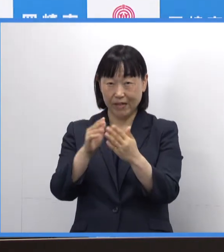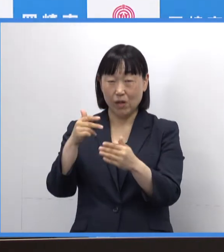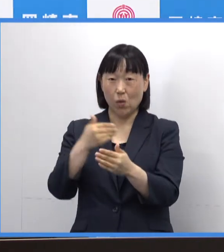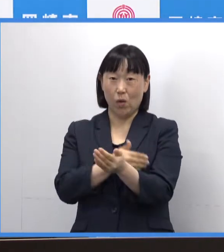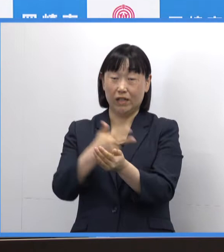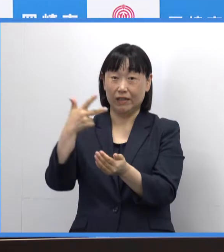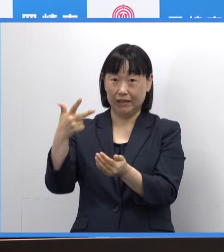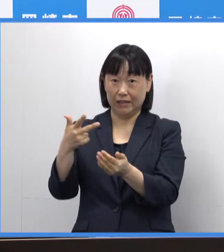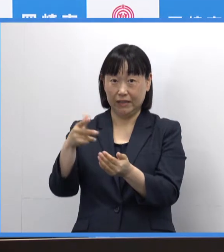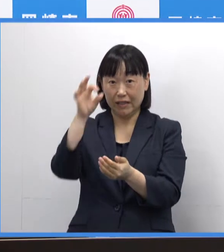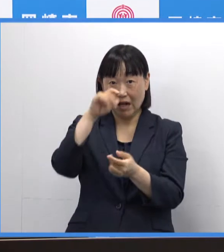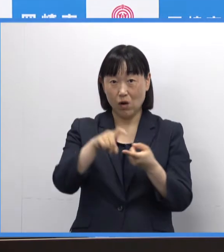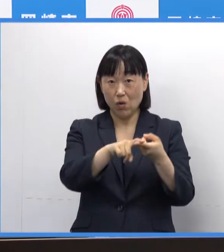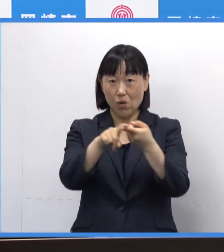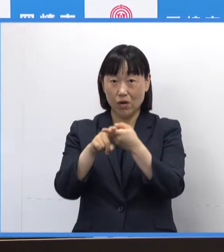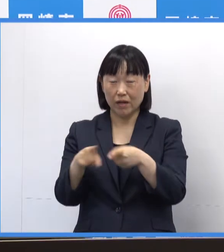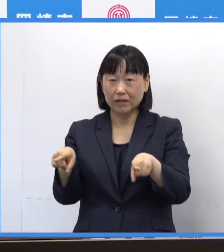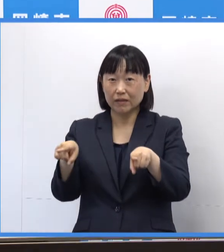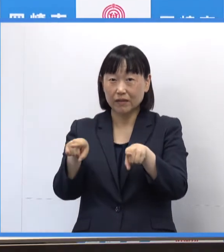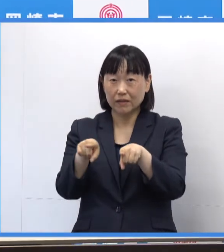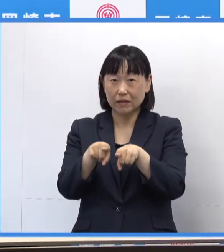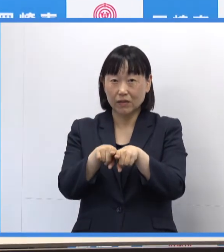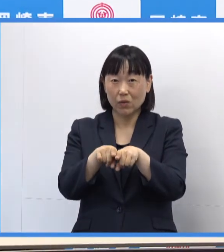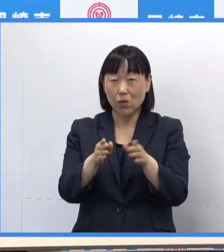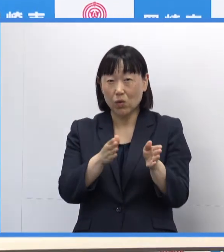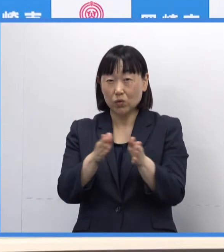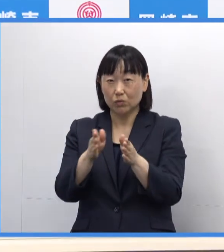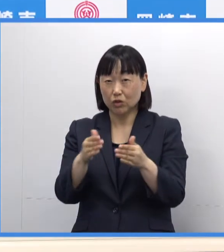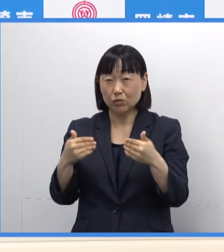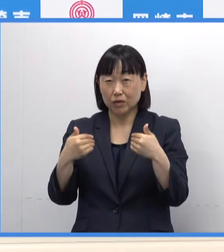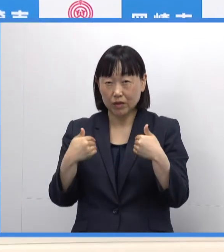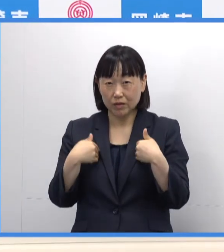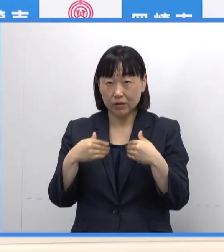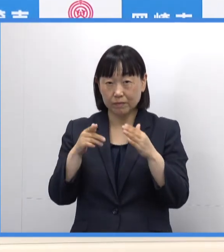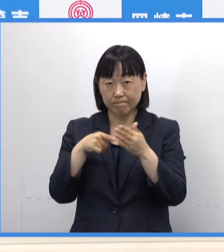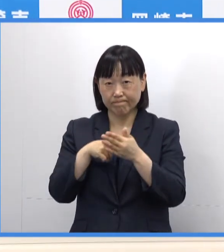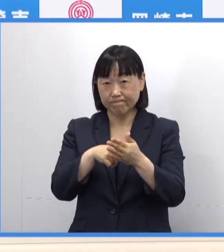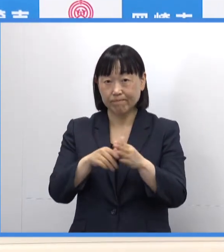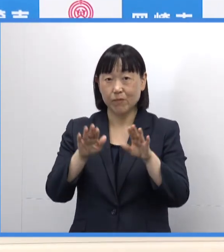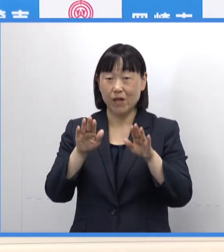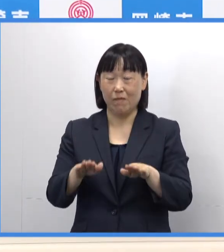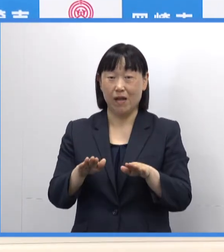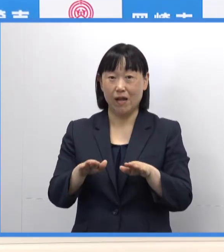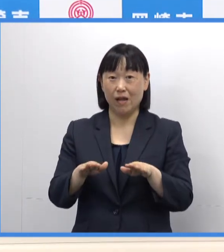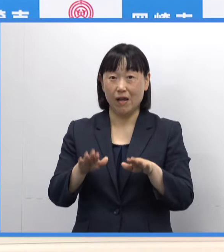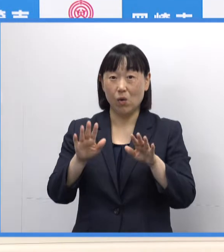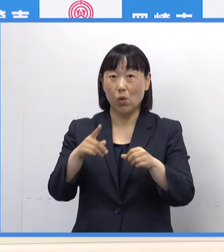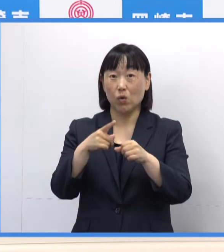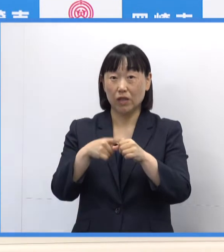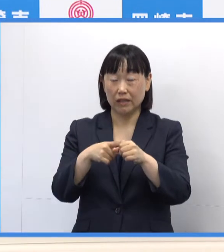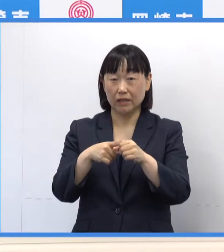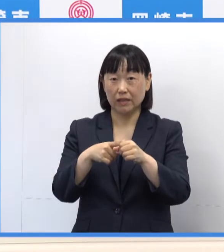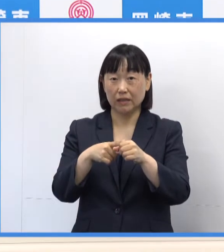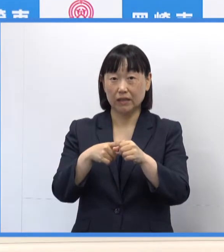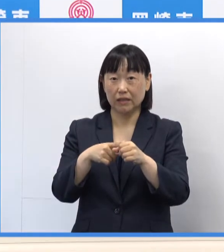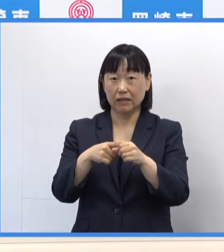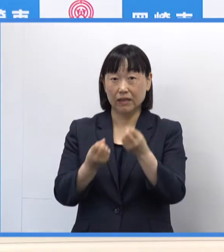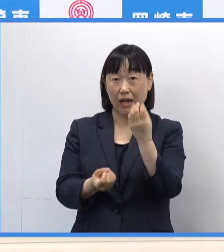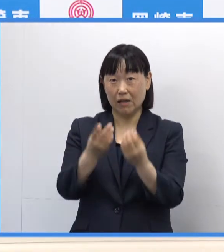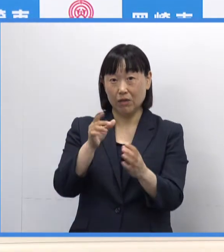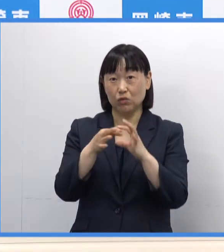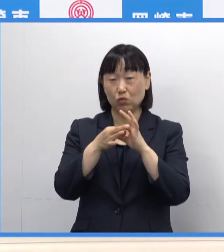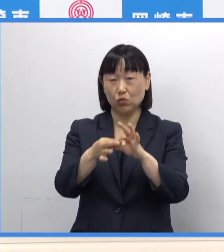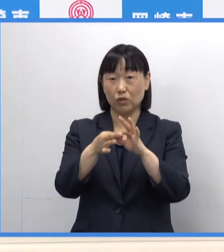と観光協会により必要な準備を進めているところでございます。本年の花火大会につきましては